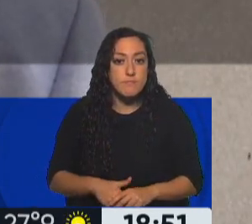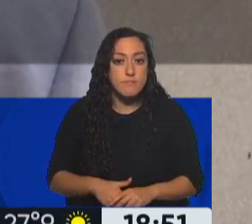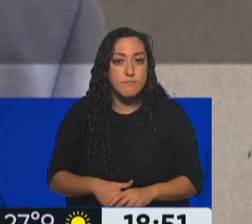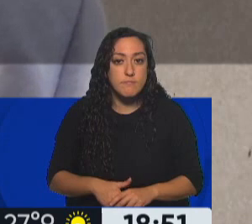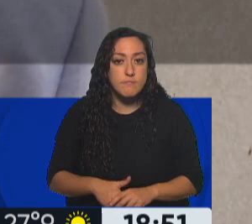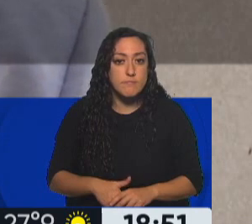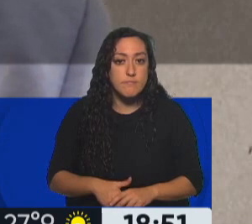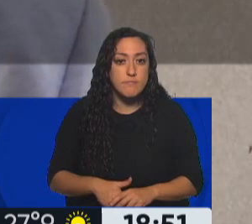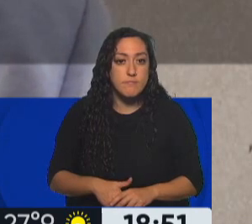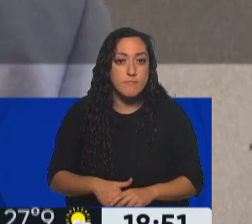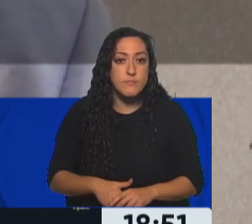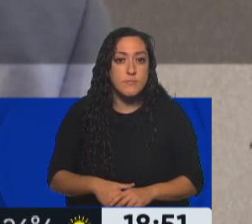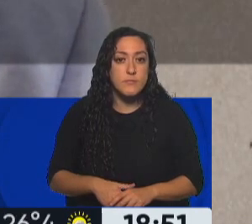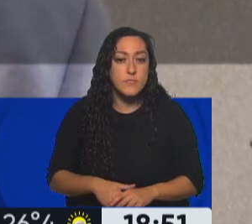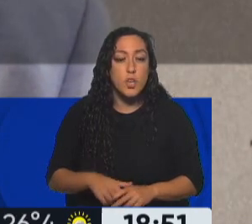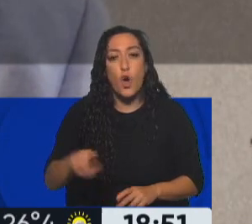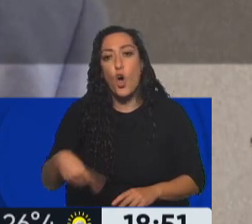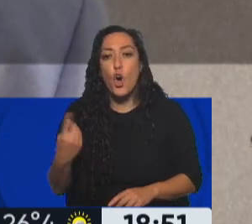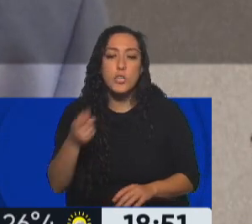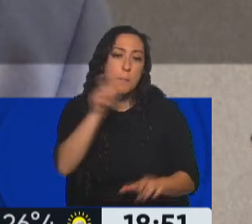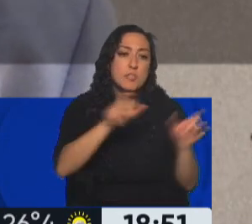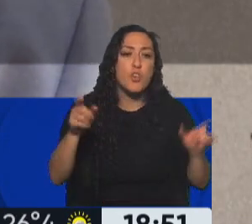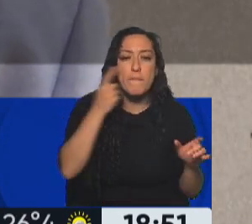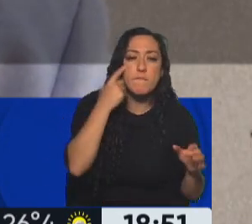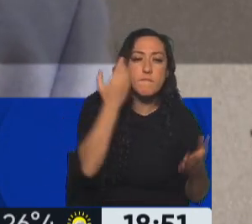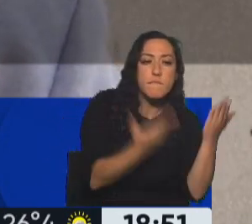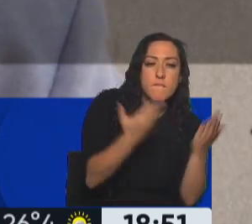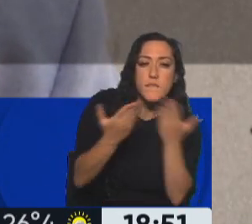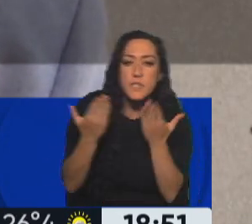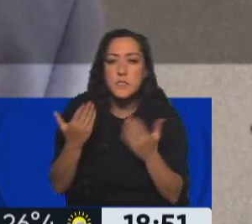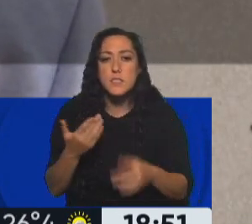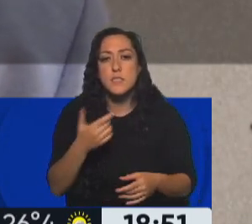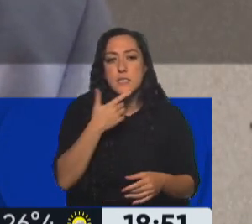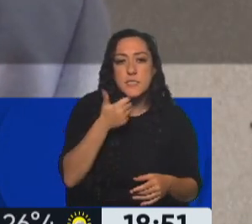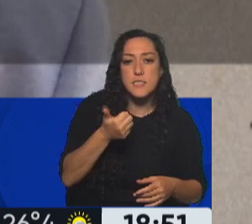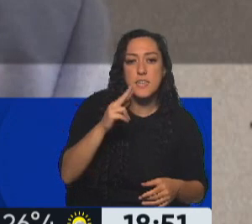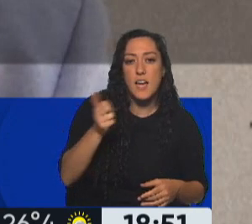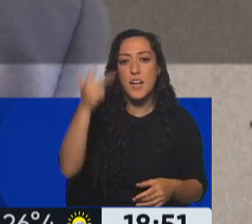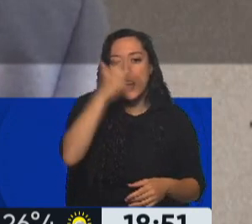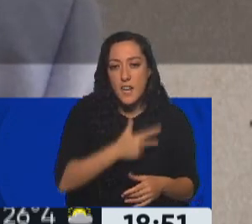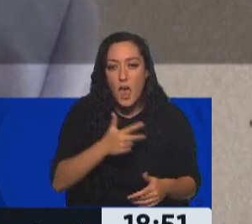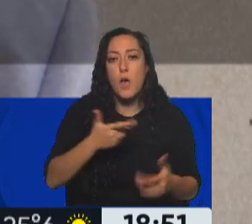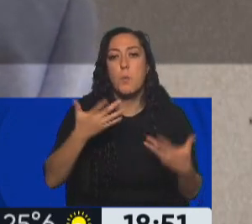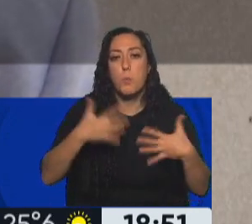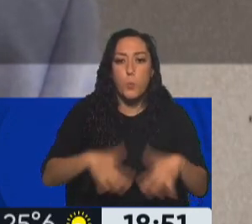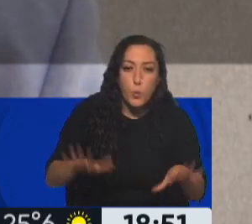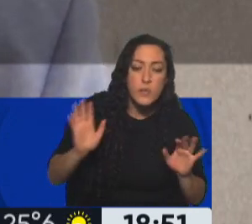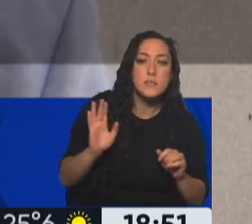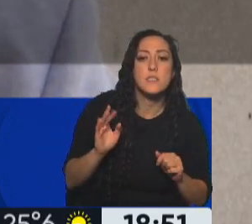next pope, I see other names there also. I would mention Robert Sarah. I can